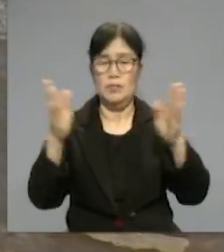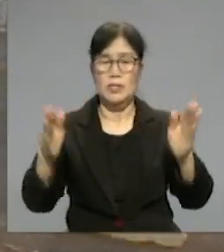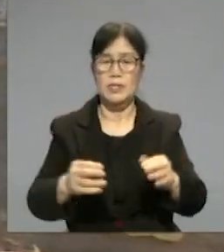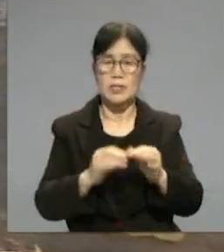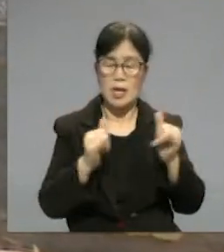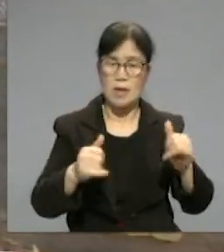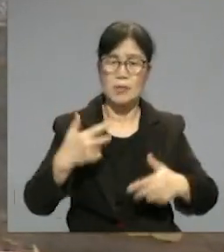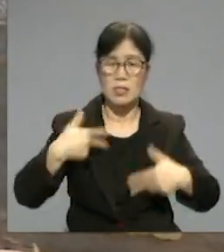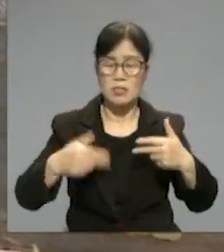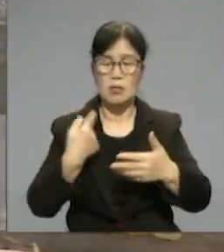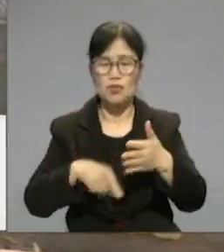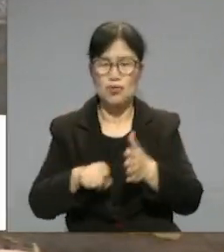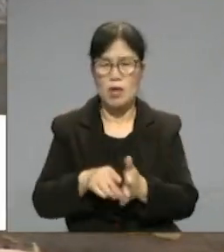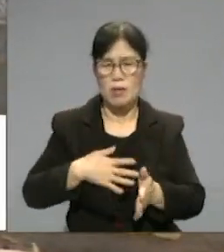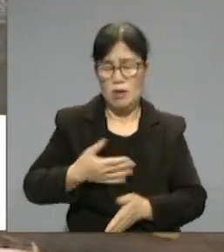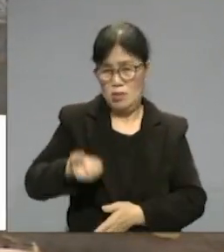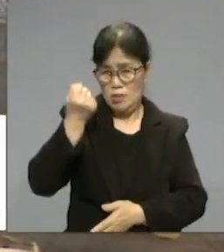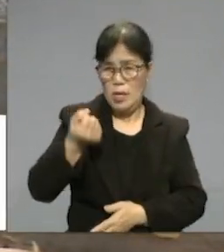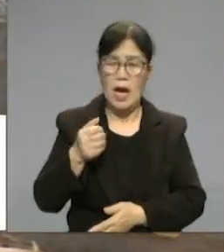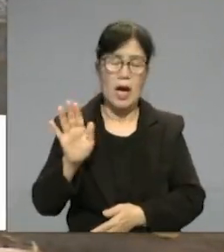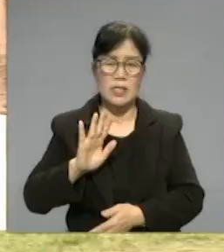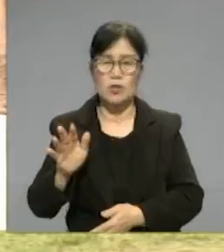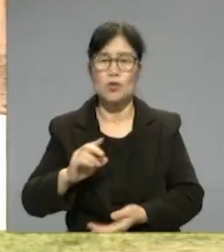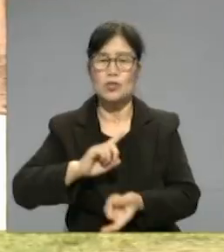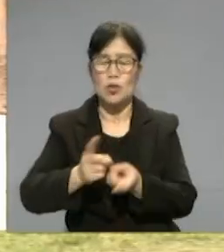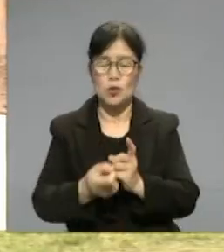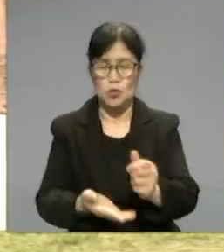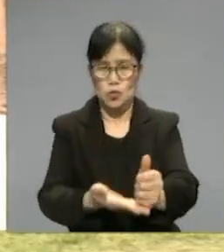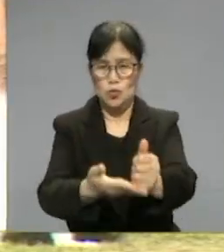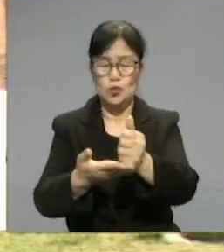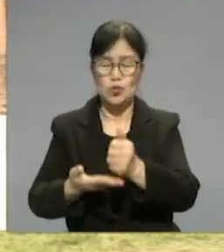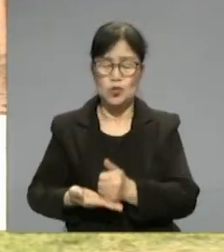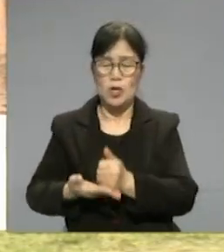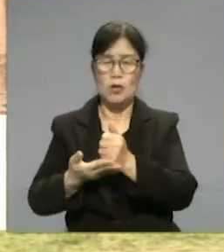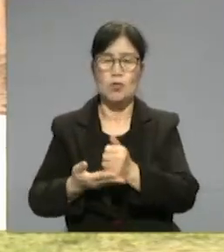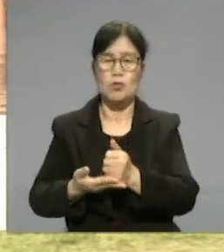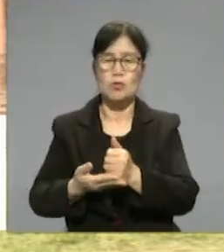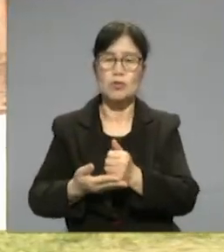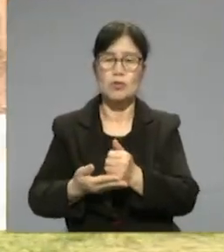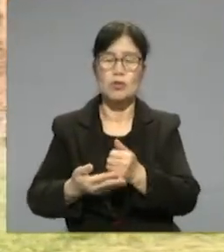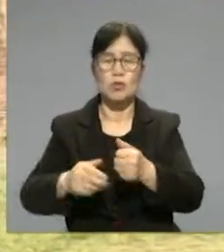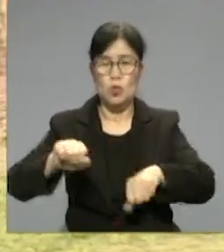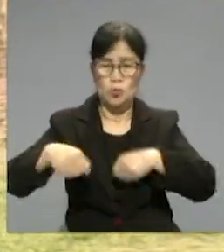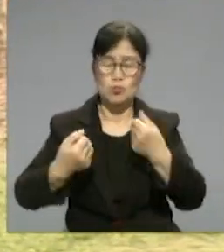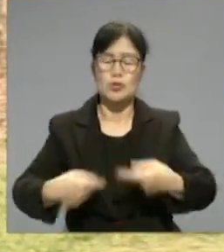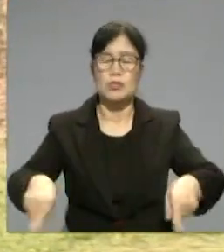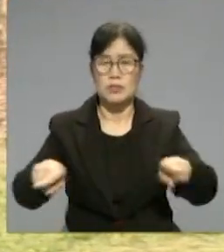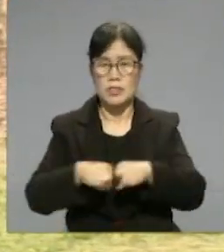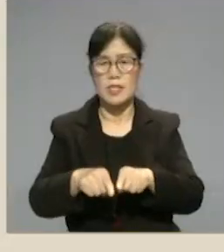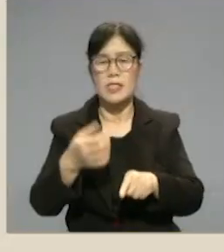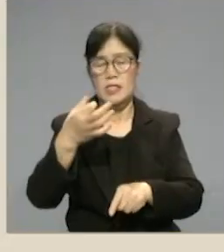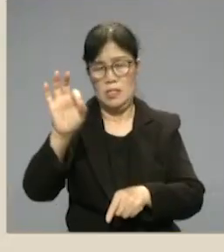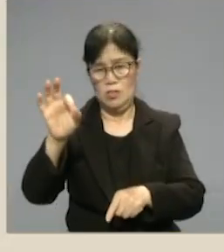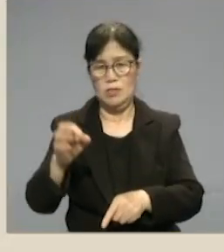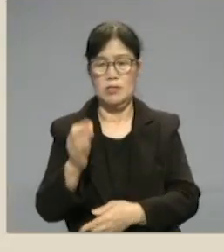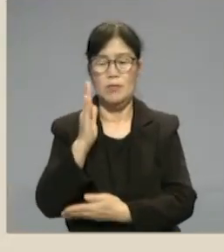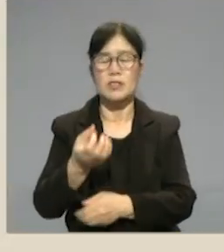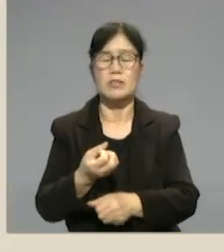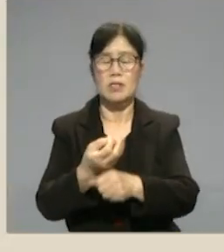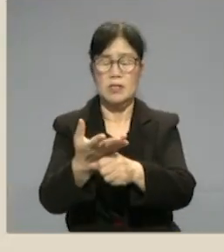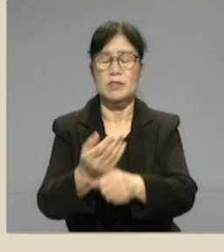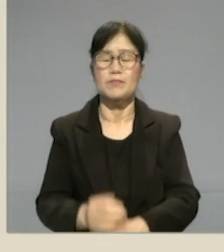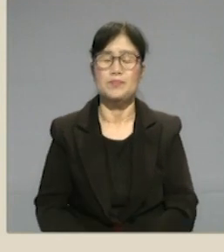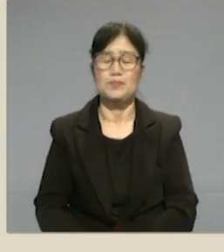사람의 즐거움을 위한 소유물이 아닌 서로 존중하는 대상으로 반려동물을 인정한다는 메시지를 전합니다. 행사가